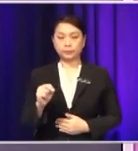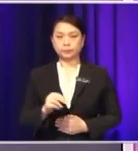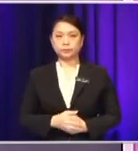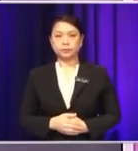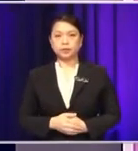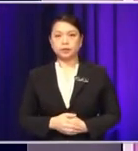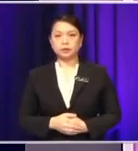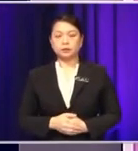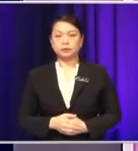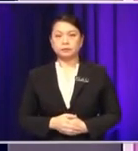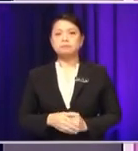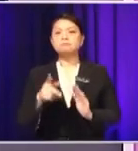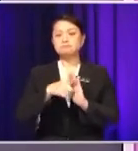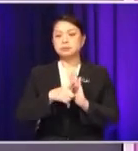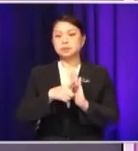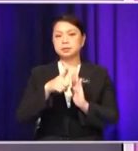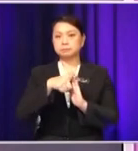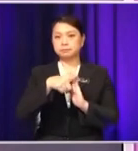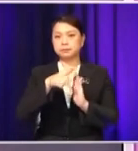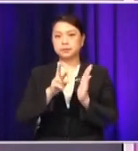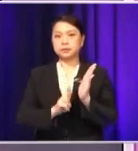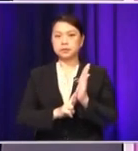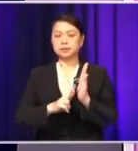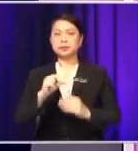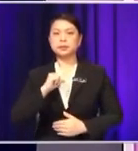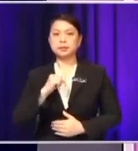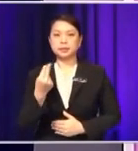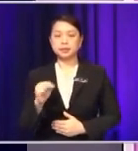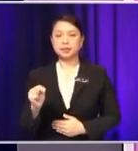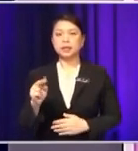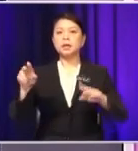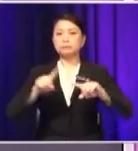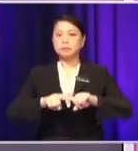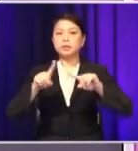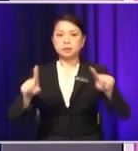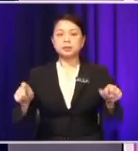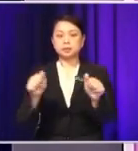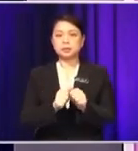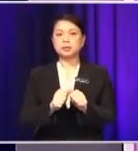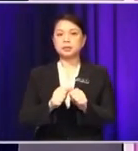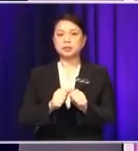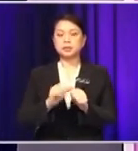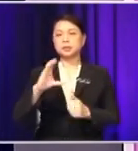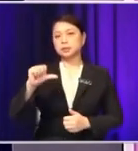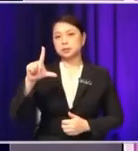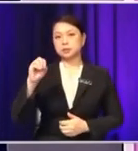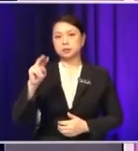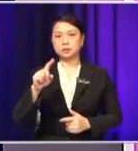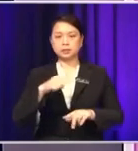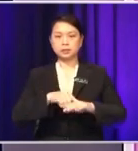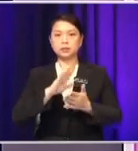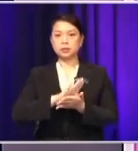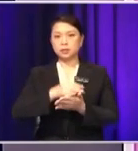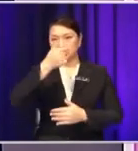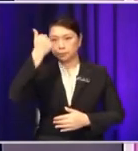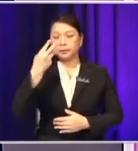satu segmen yang agak berbeza daripada calon-calon diuruskan di pihak sekolah. Disebabkan oleh untuk calon-calon persendirian